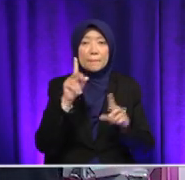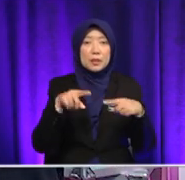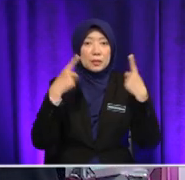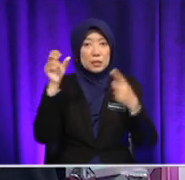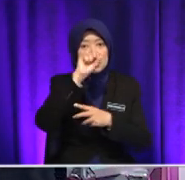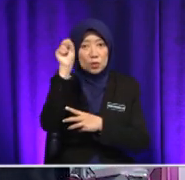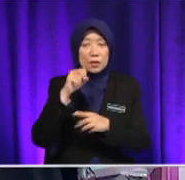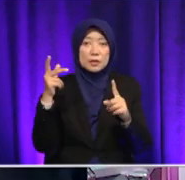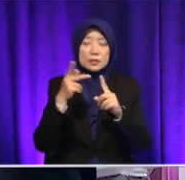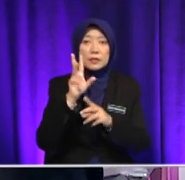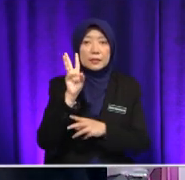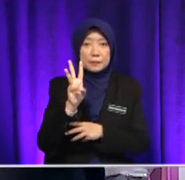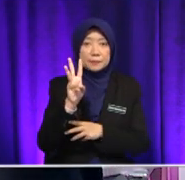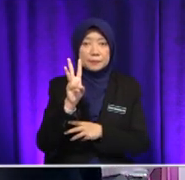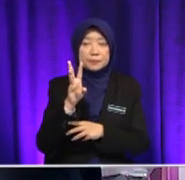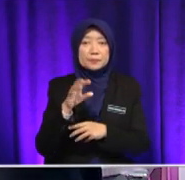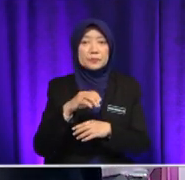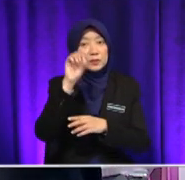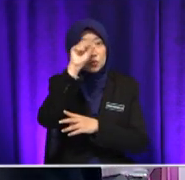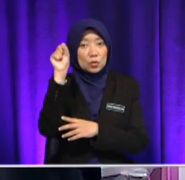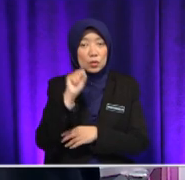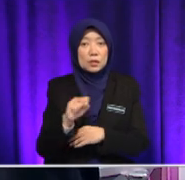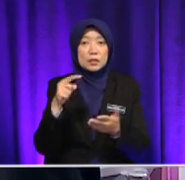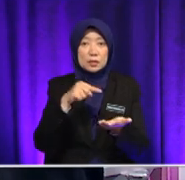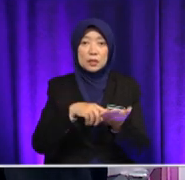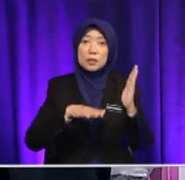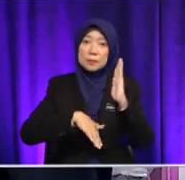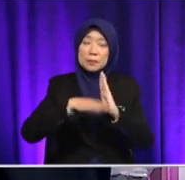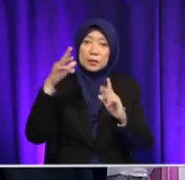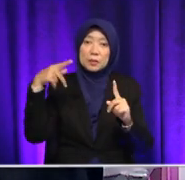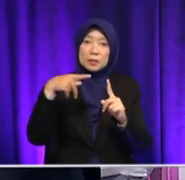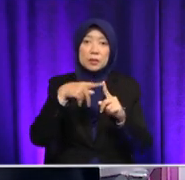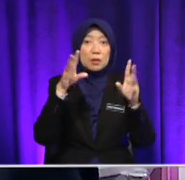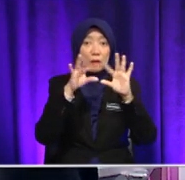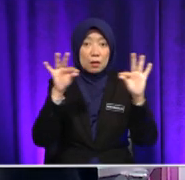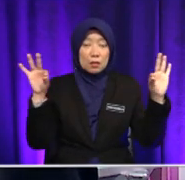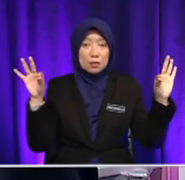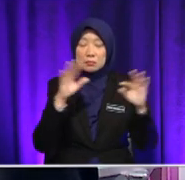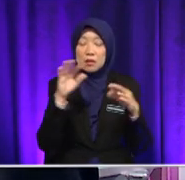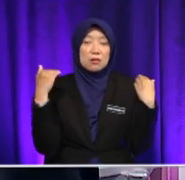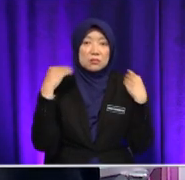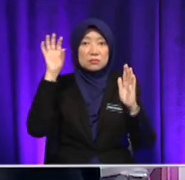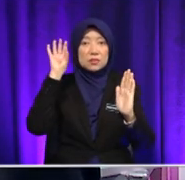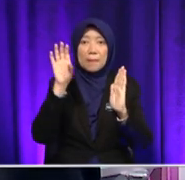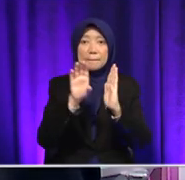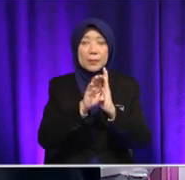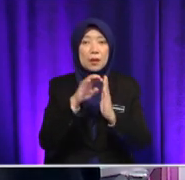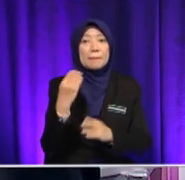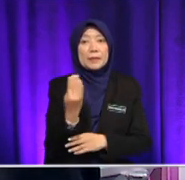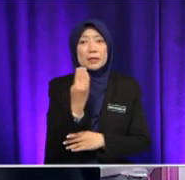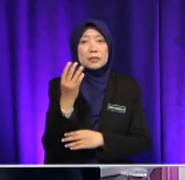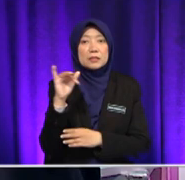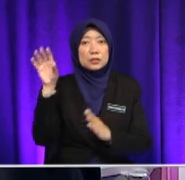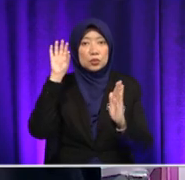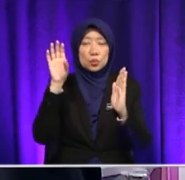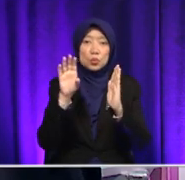keenam baik oke Soalnya ini lebih kepada pernyataan dia tak ada gambar nah biasanya eee contoh soal yang begini